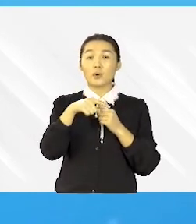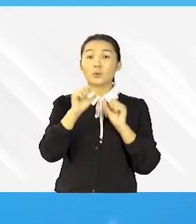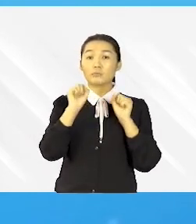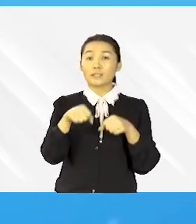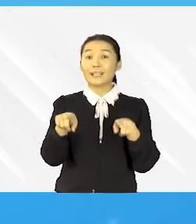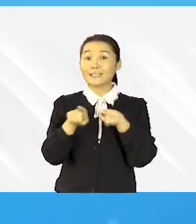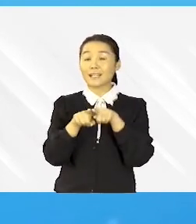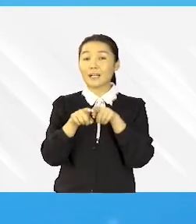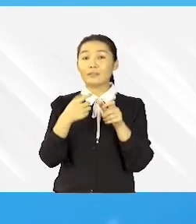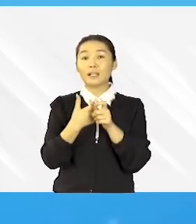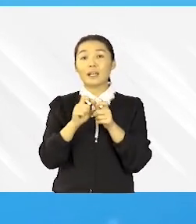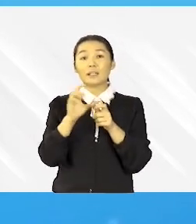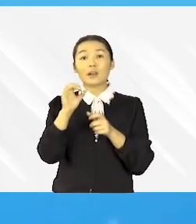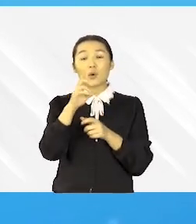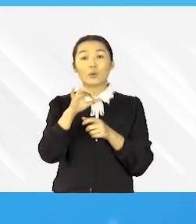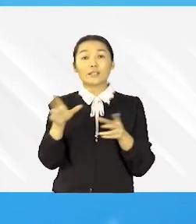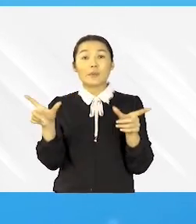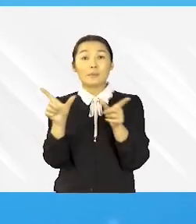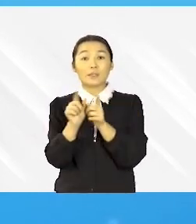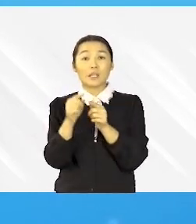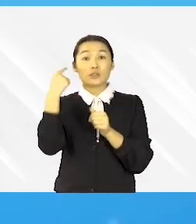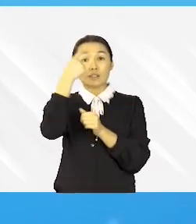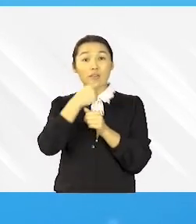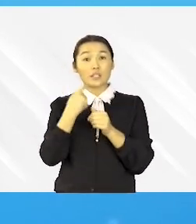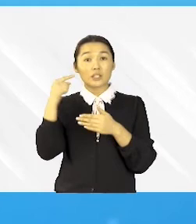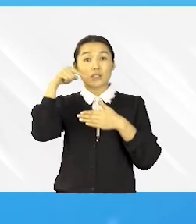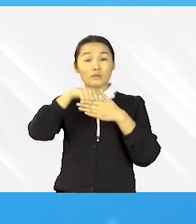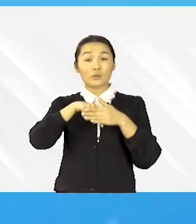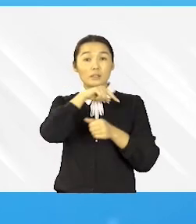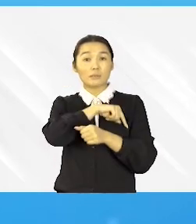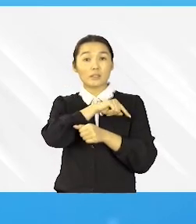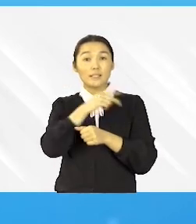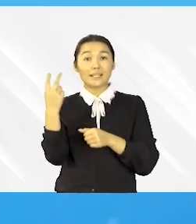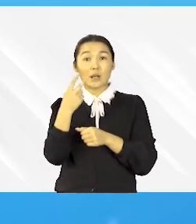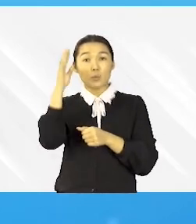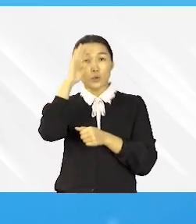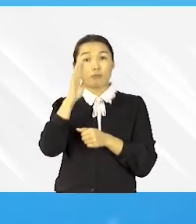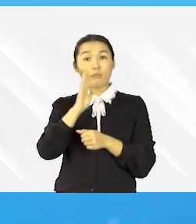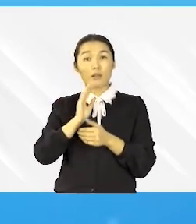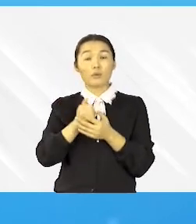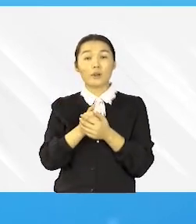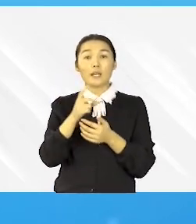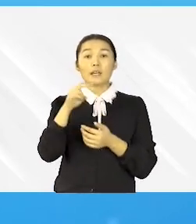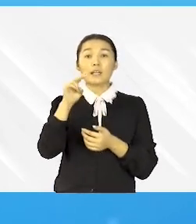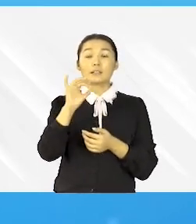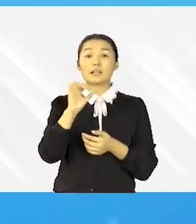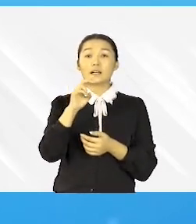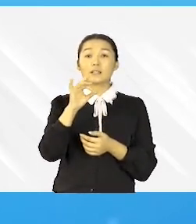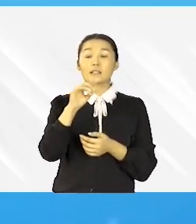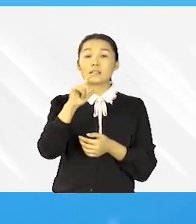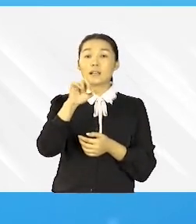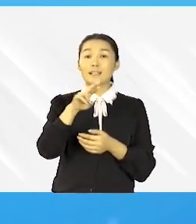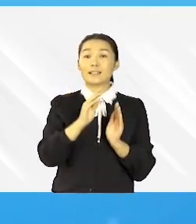гермафродиты – это особи, объединяющие внешние и внутренние признаки обоих полов. Эндокринная система работает